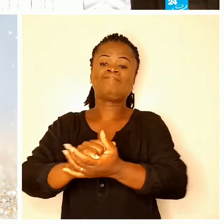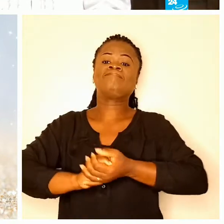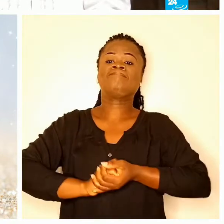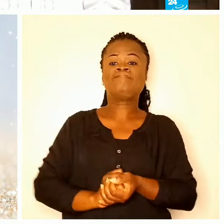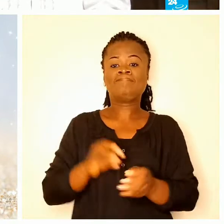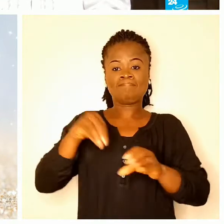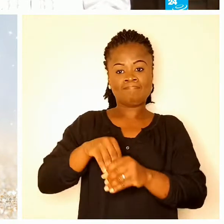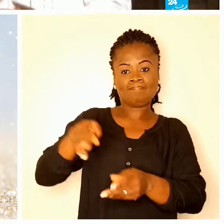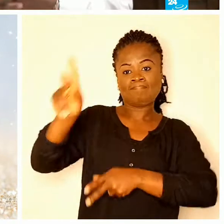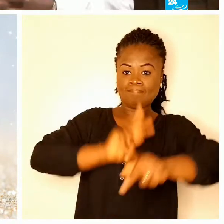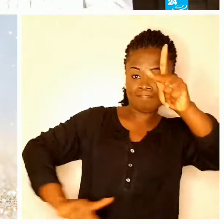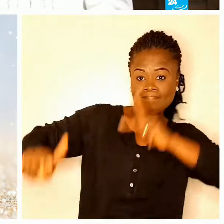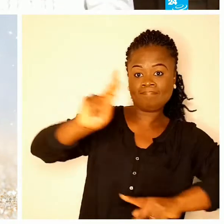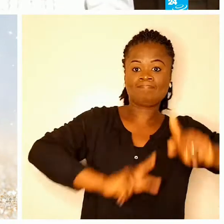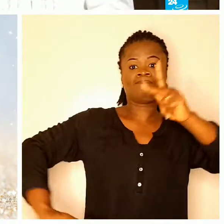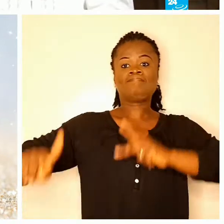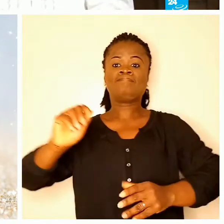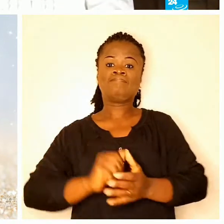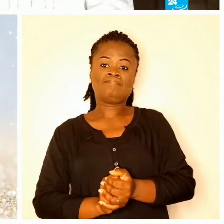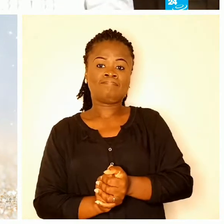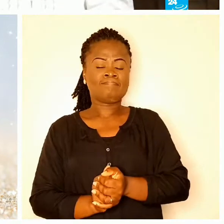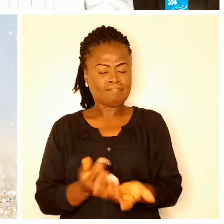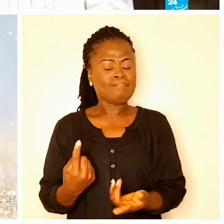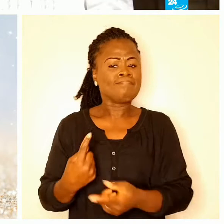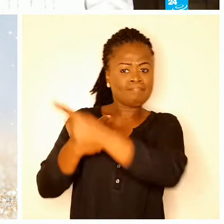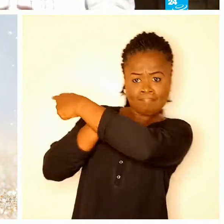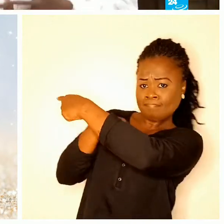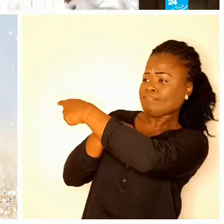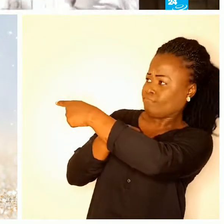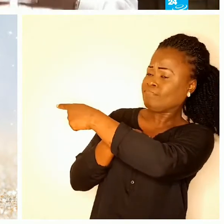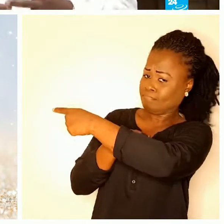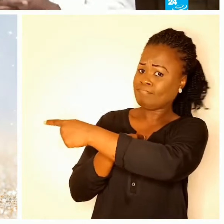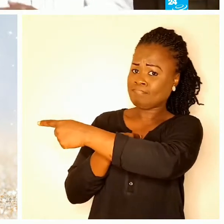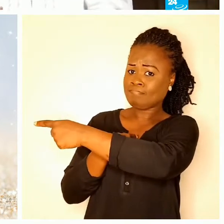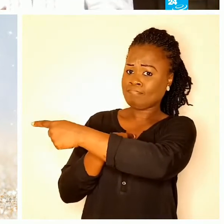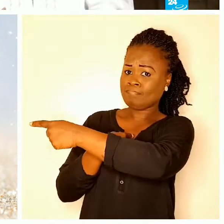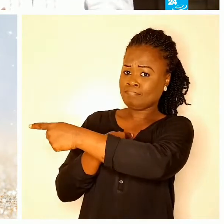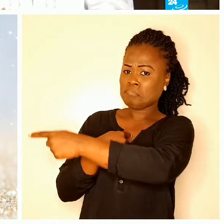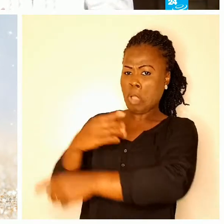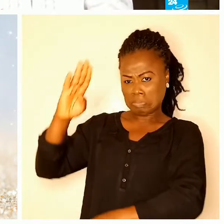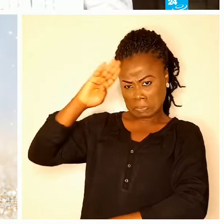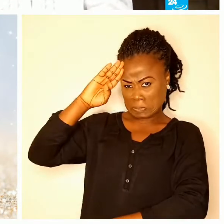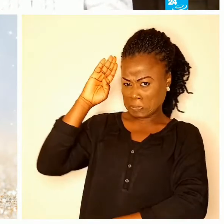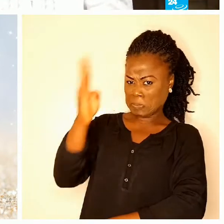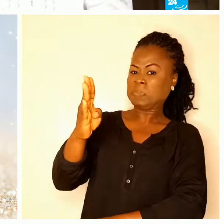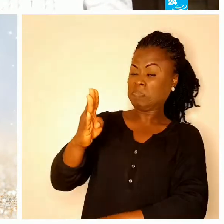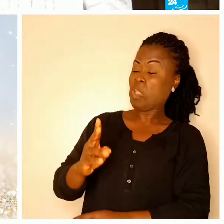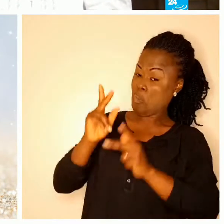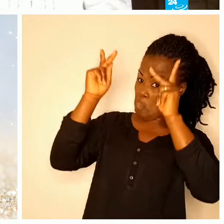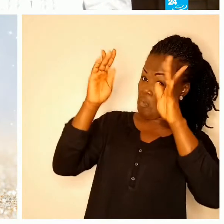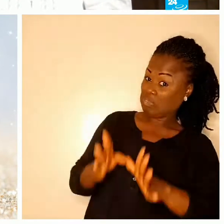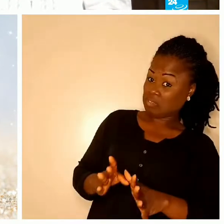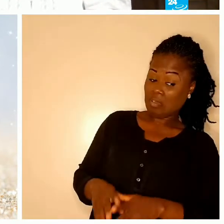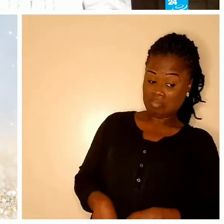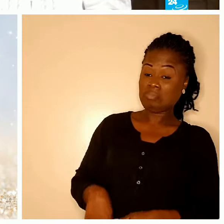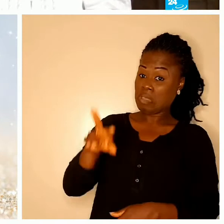propagation communautaire de la contamination. Je dois saluer les résultats, le travail du professeur Didier Raoult, et je